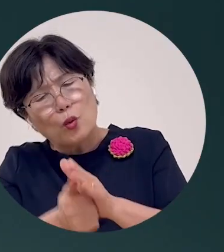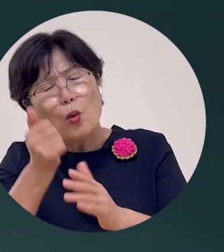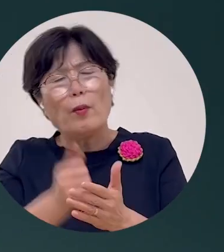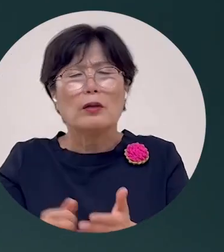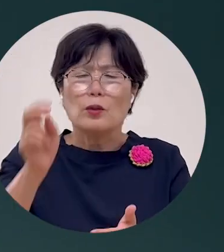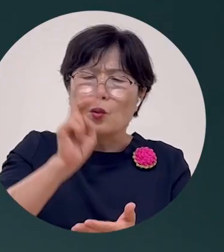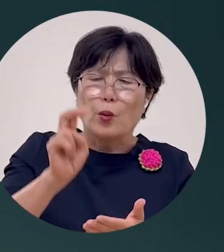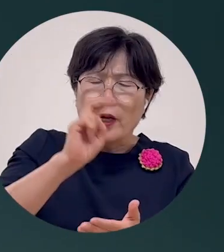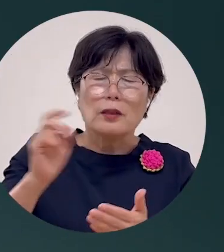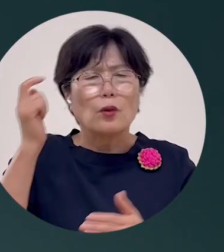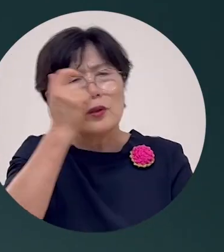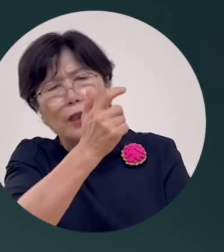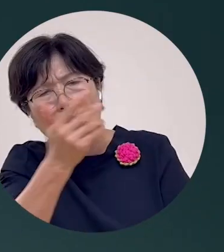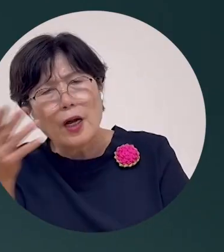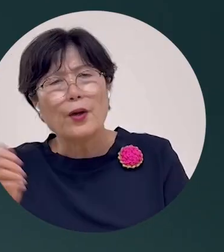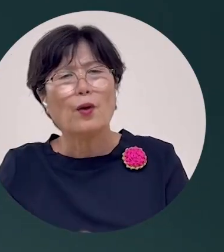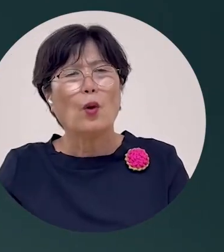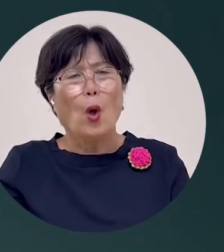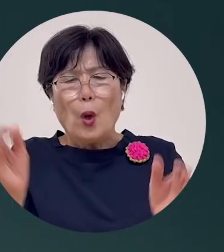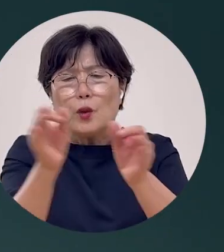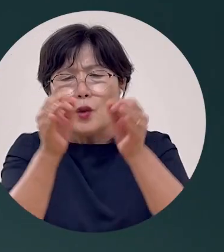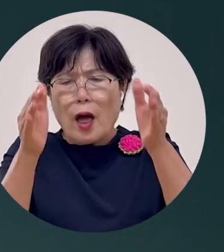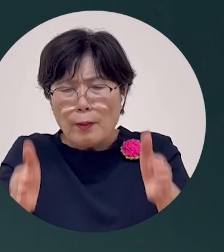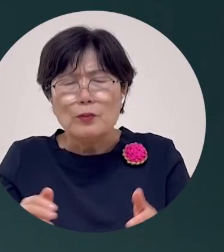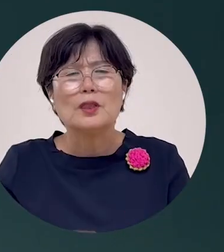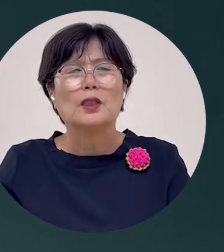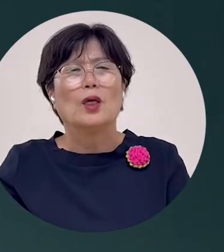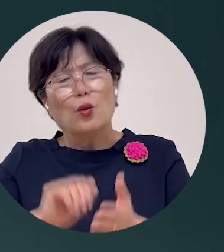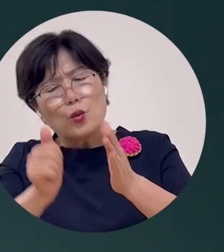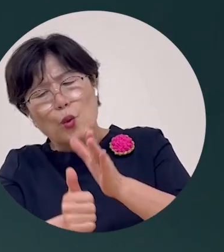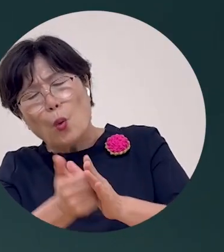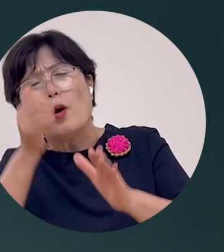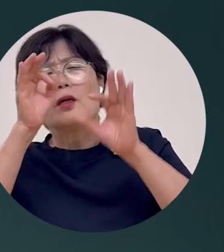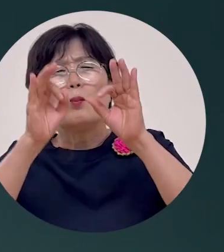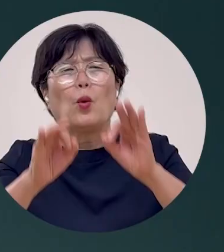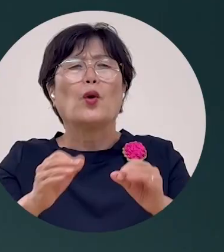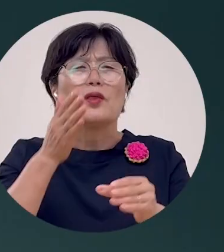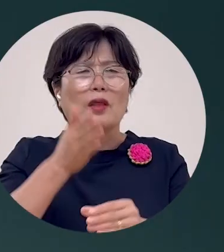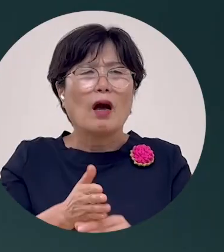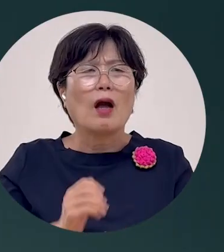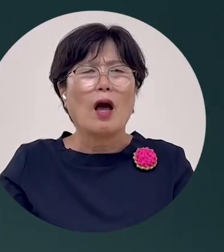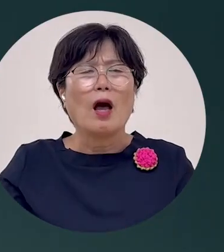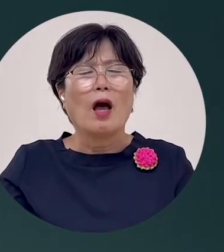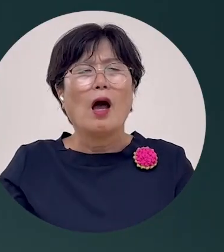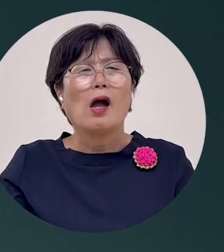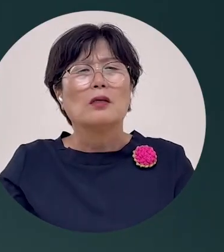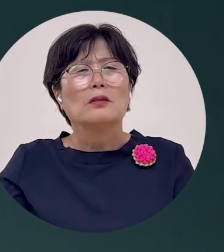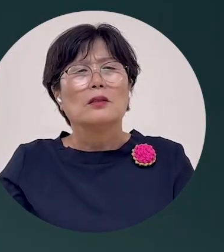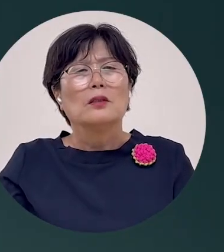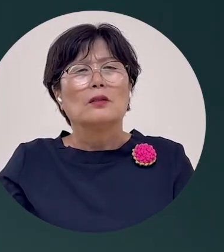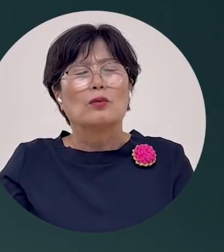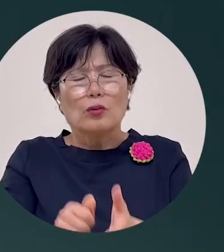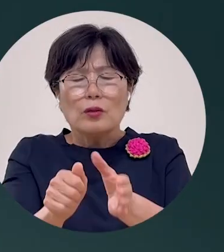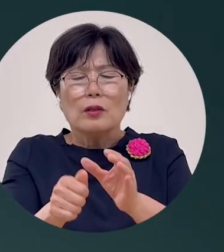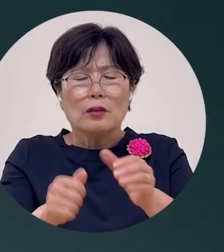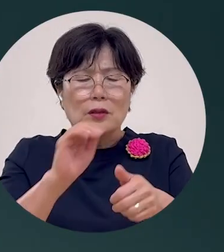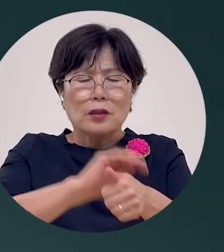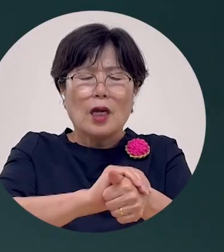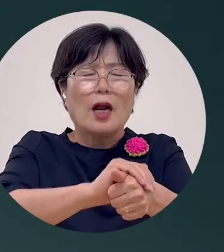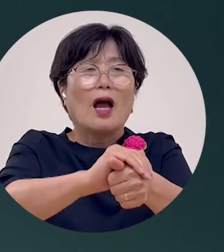잠시 소망이 보였다가 여러분 자라 목처럼 쏙 들어가 버릴 것 같은